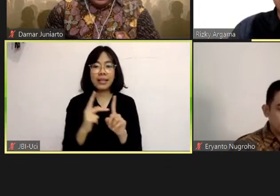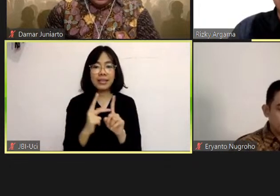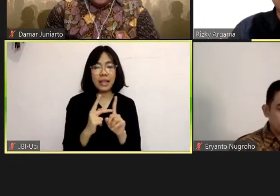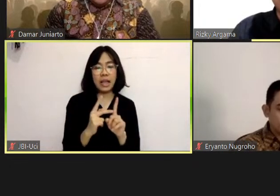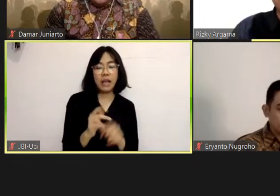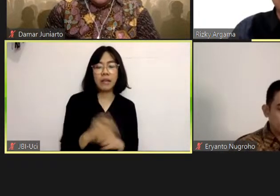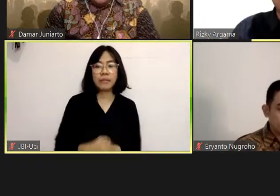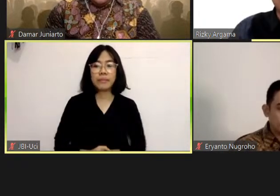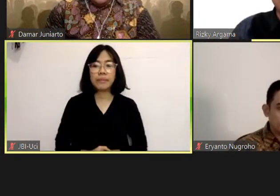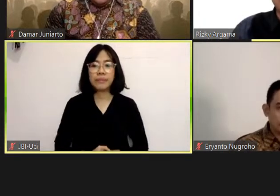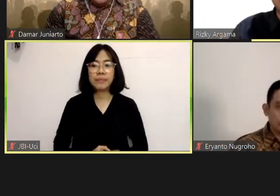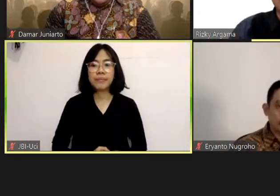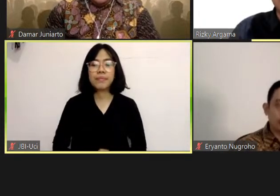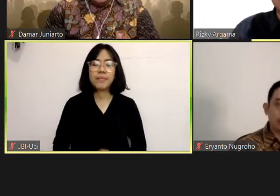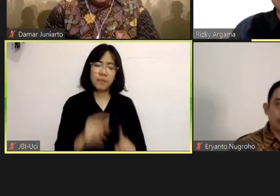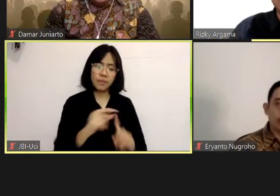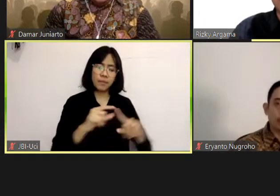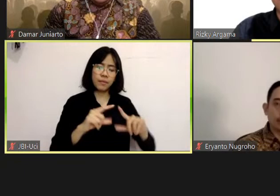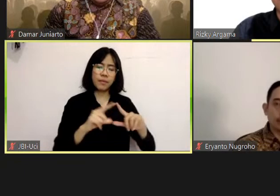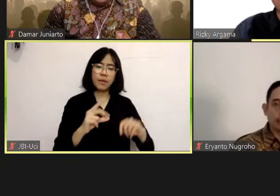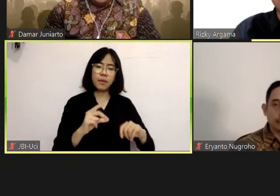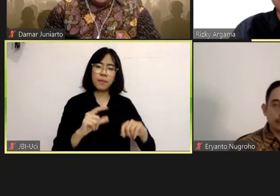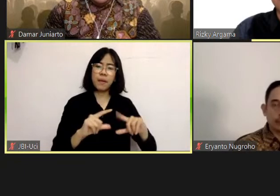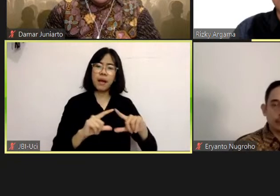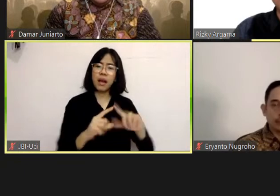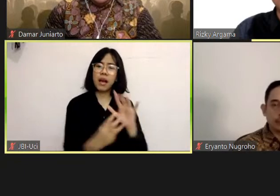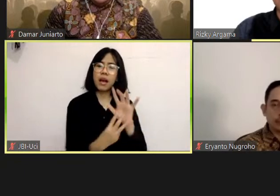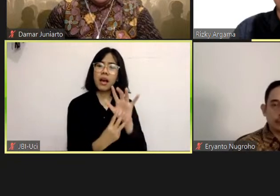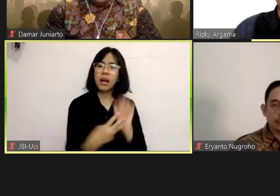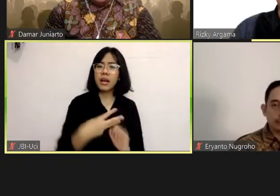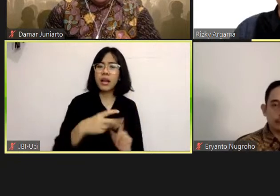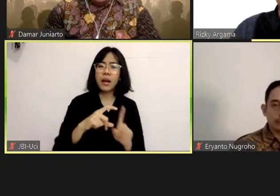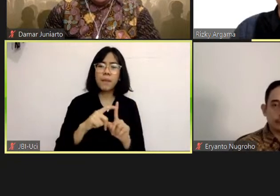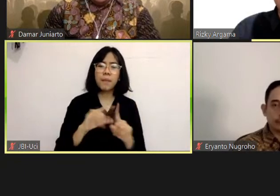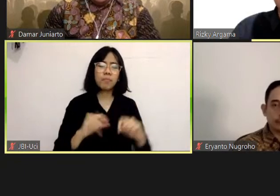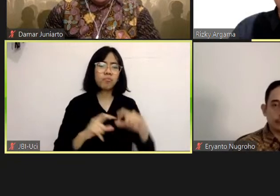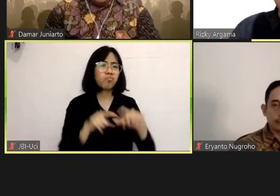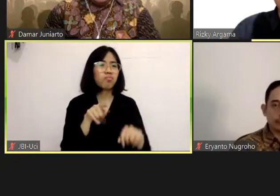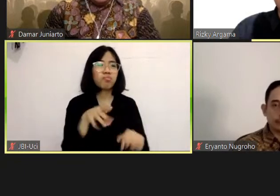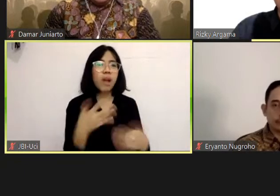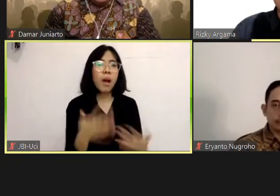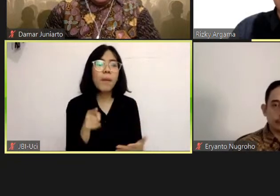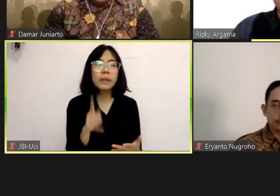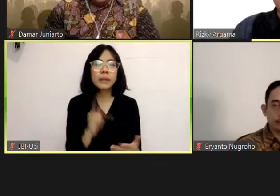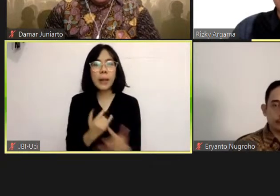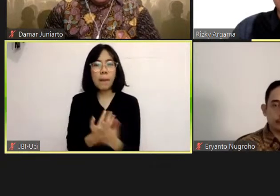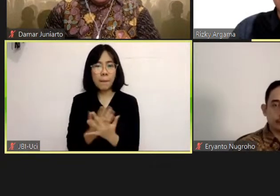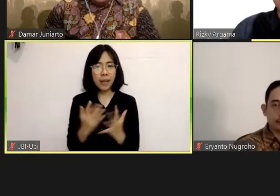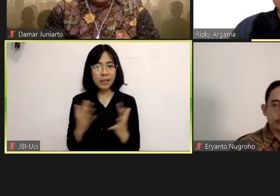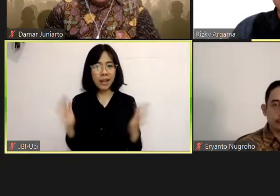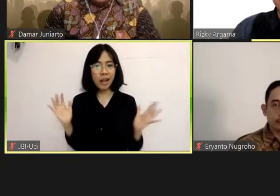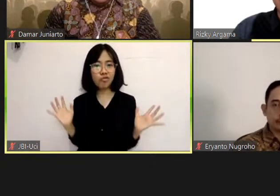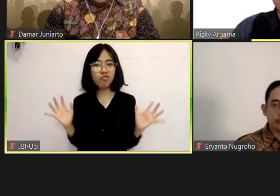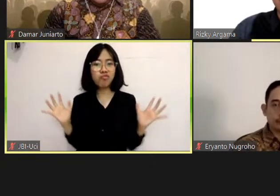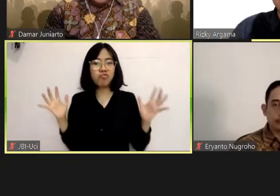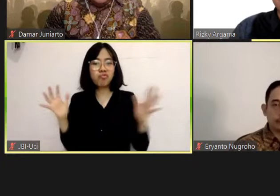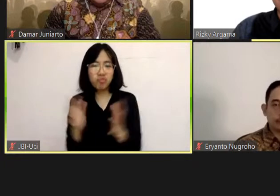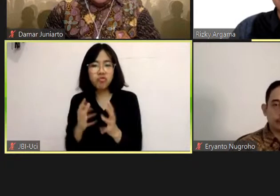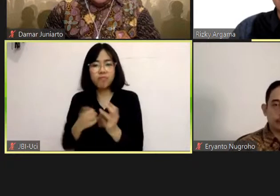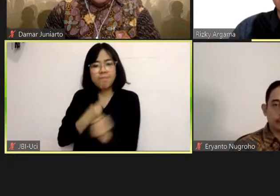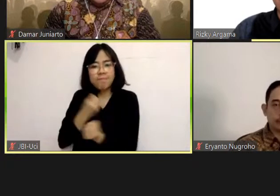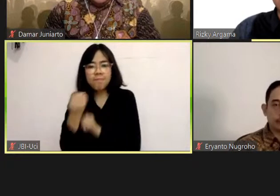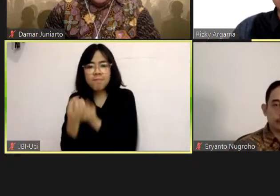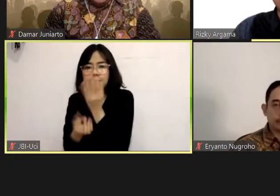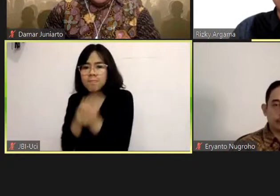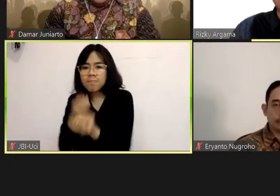medianya adalah gerakan sipil untuk keselamatan demonstran. Fani bersama rekan-rekannya di paramedis